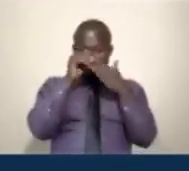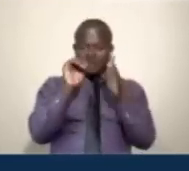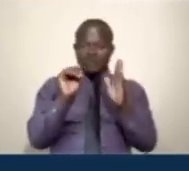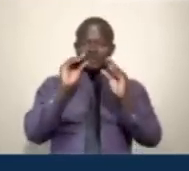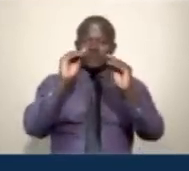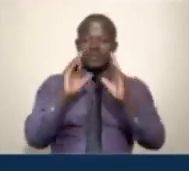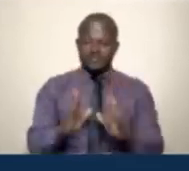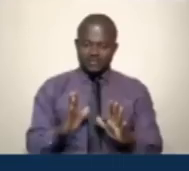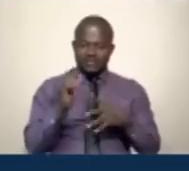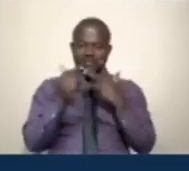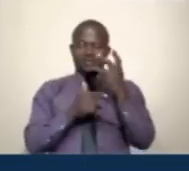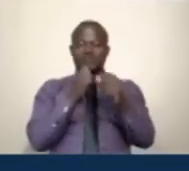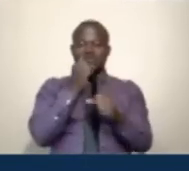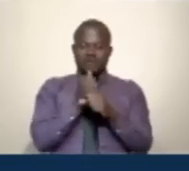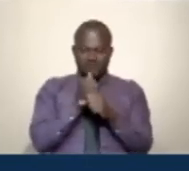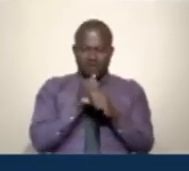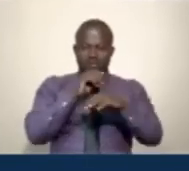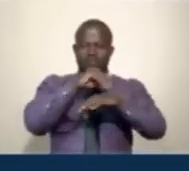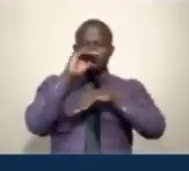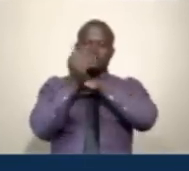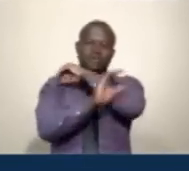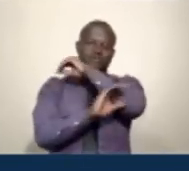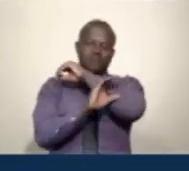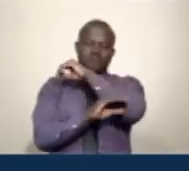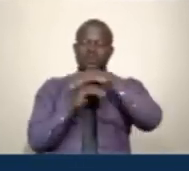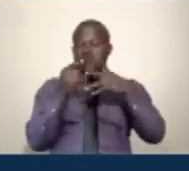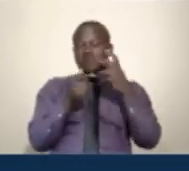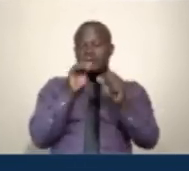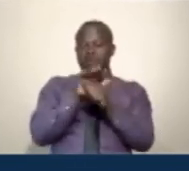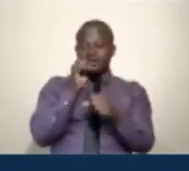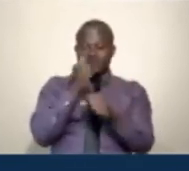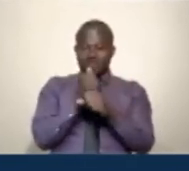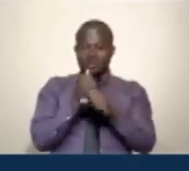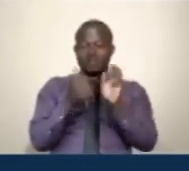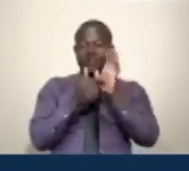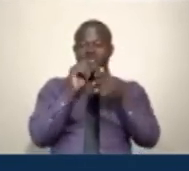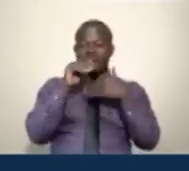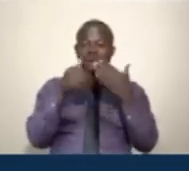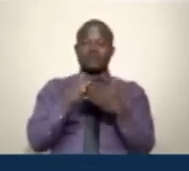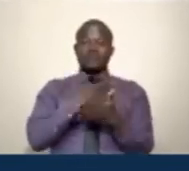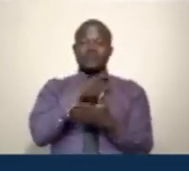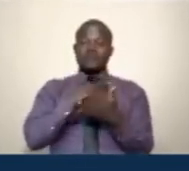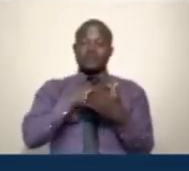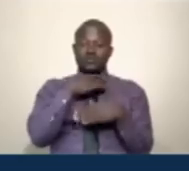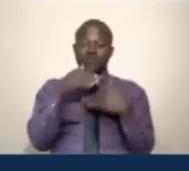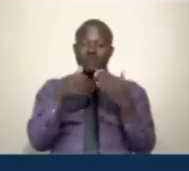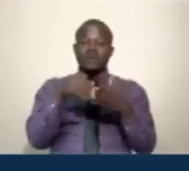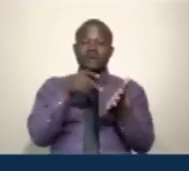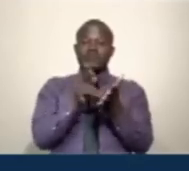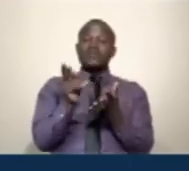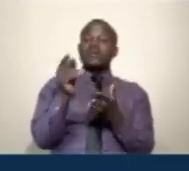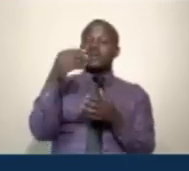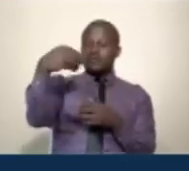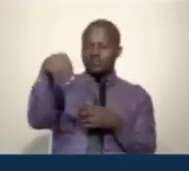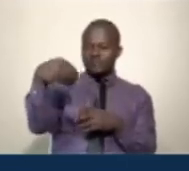twakwigisha hari byinshi twakora tukayatwereza hanze hari byinshi twaje dukora twereka abantu bakabisura bagatanga nk'ayo